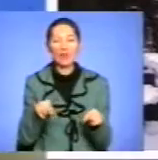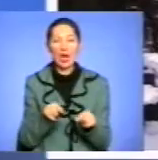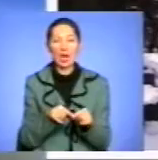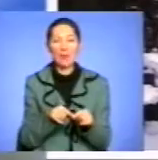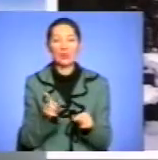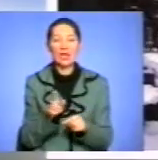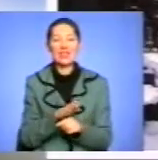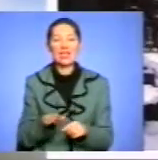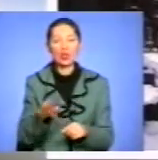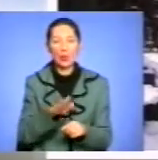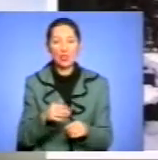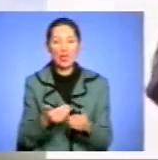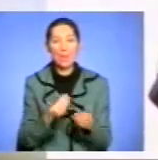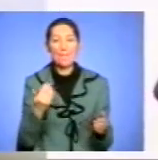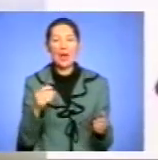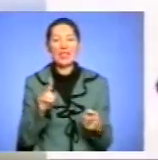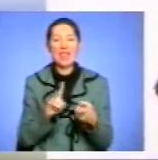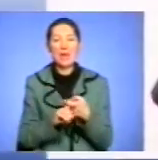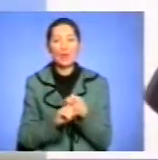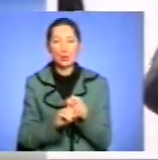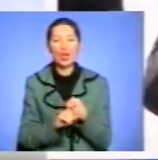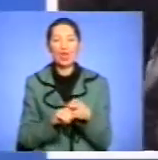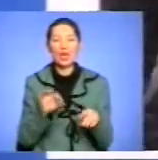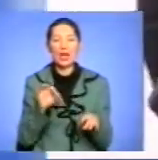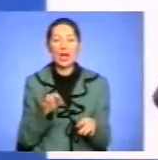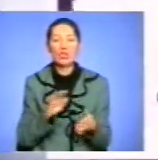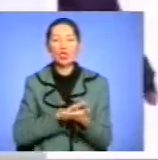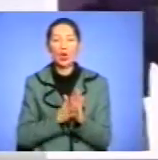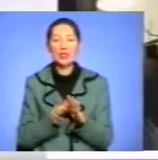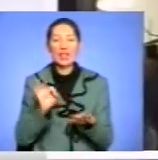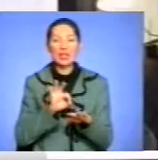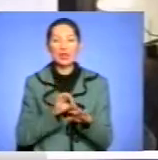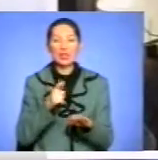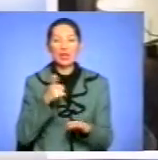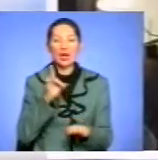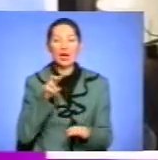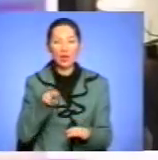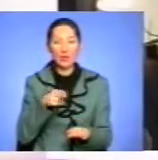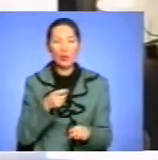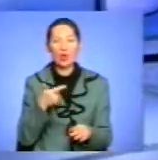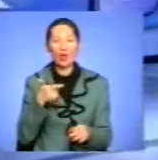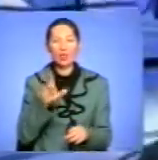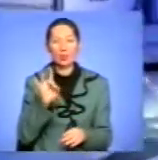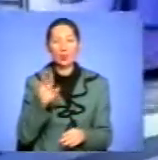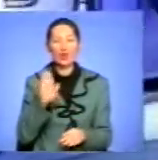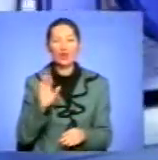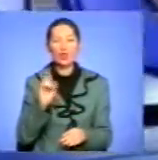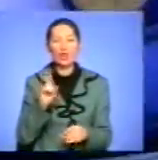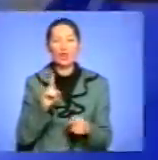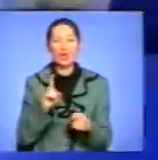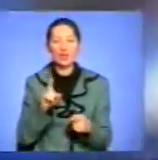На Тернопільщині передепідеміологічна ситуація захворюваності на грип та гострі респіраторно-вірусні інфекції.